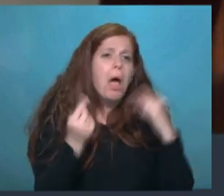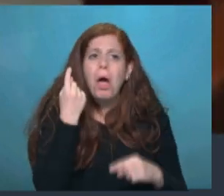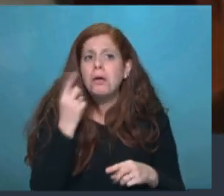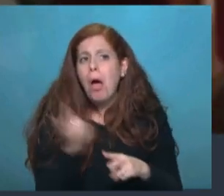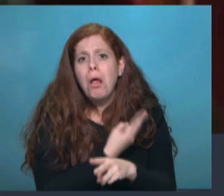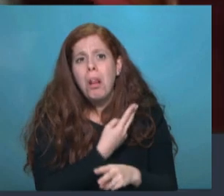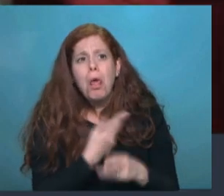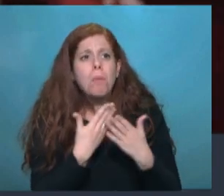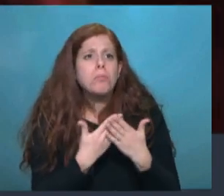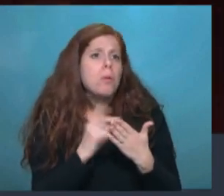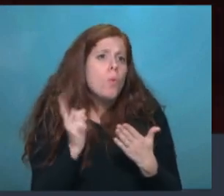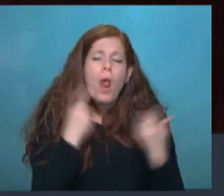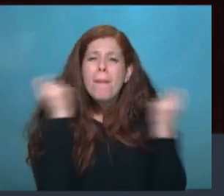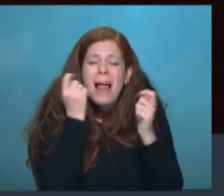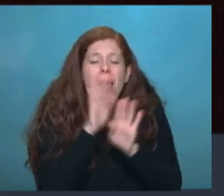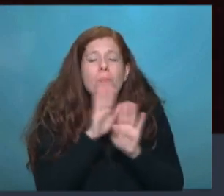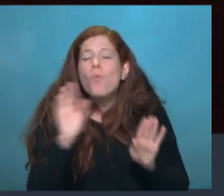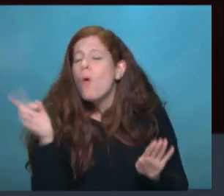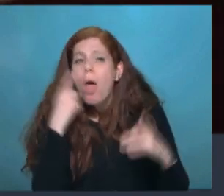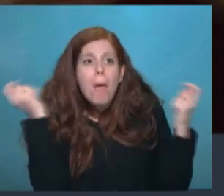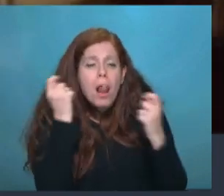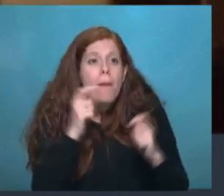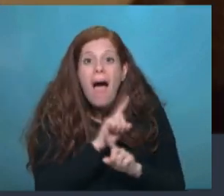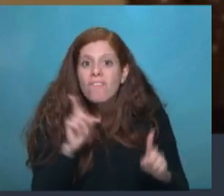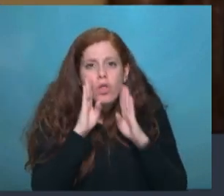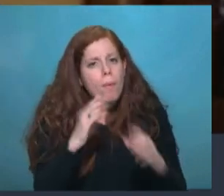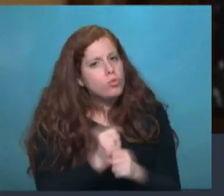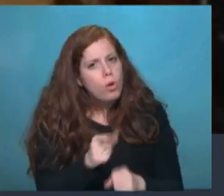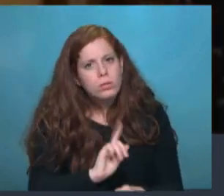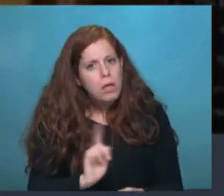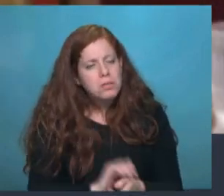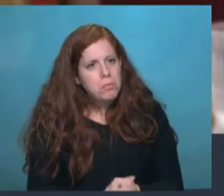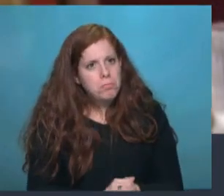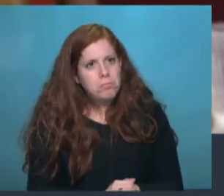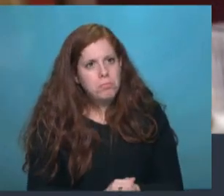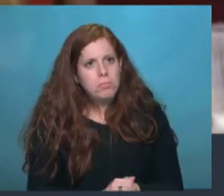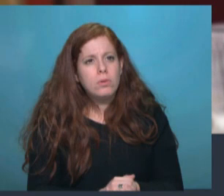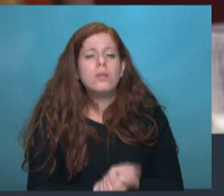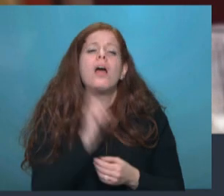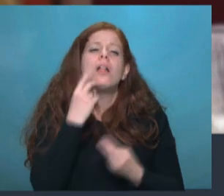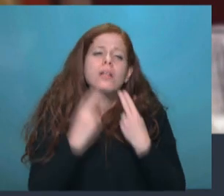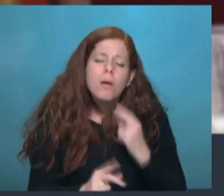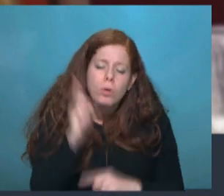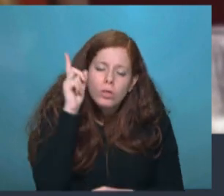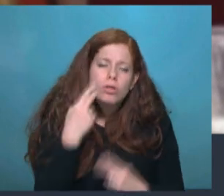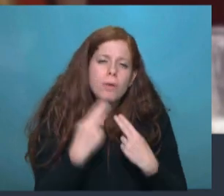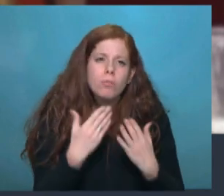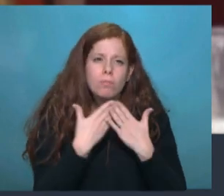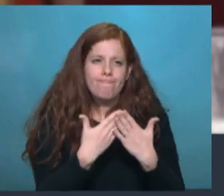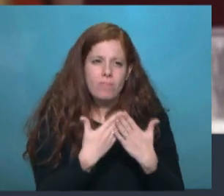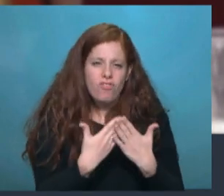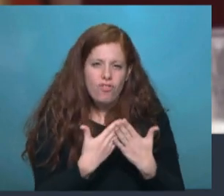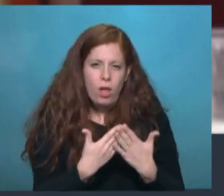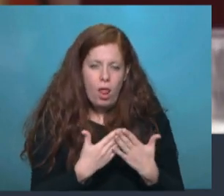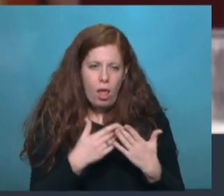כולם בהלם, אין אחד שלא בהלם. אף אחד לא מאמין שהוא עשה את זה. אלה כמות השם, אלה כמות הופיעה. רצה שקדוש ברוך הוא, אמר